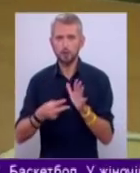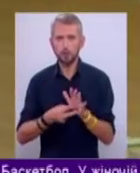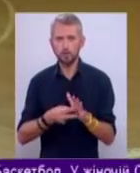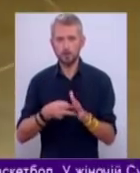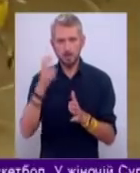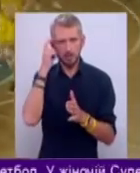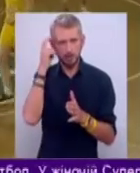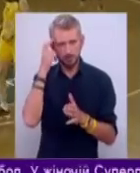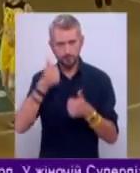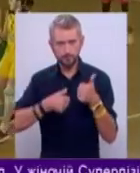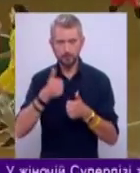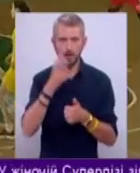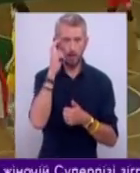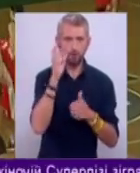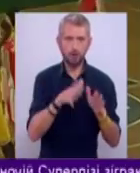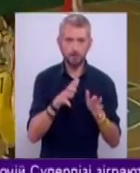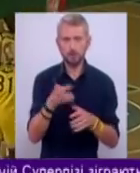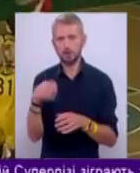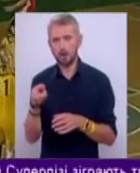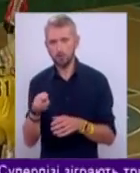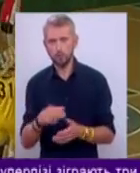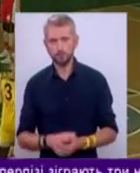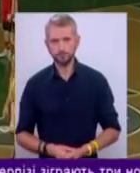столичне дербі «Київбаскет-Динамо».